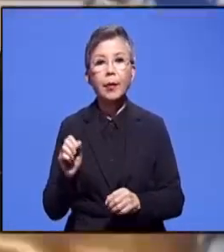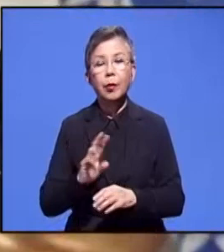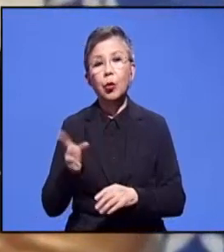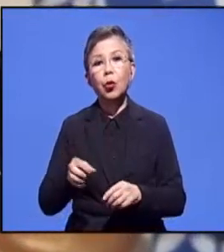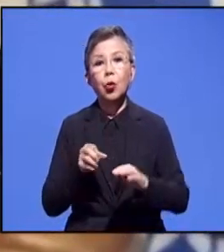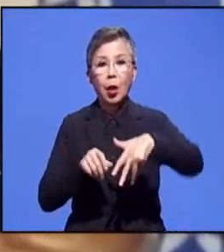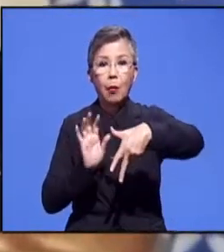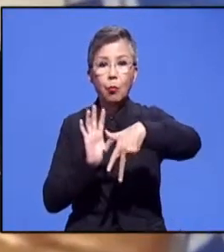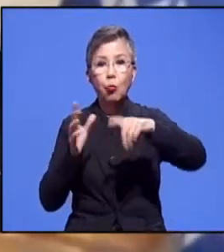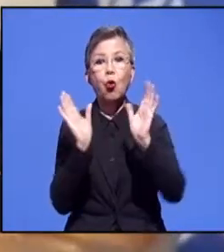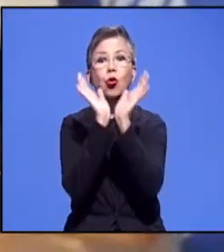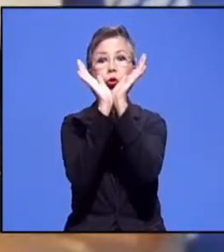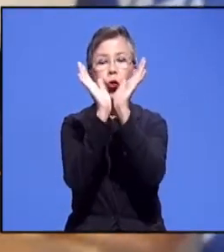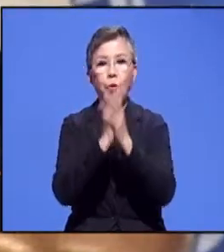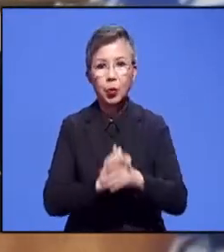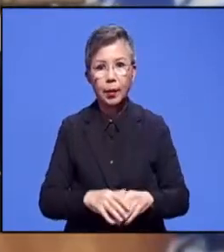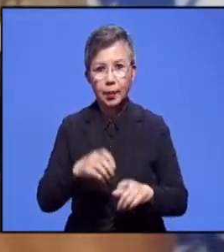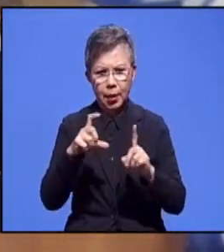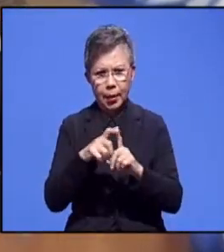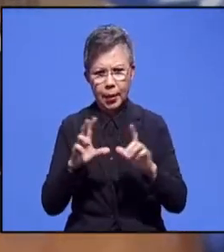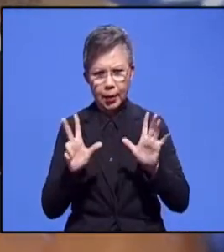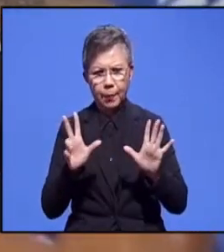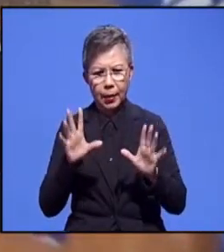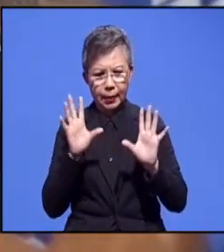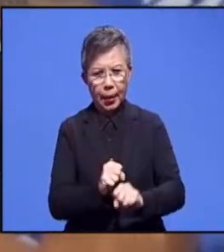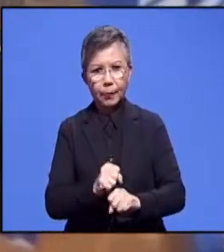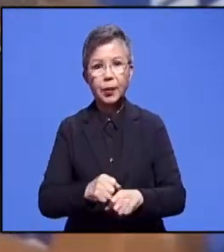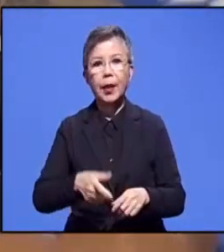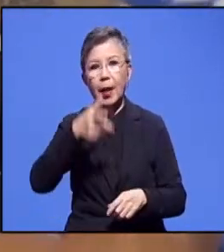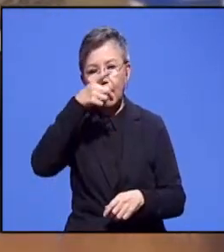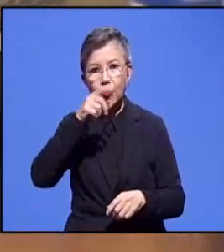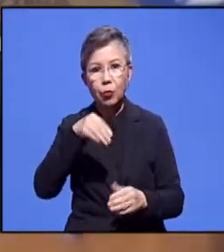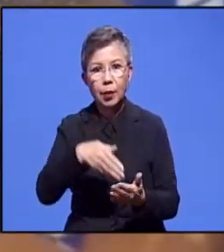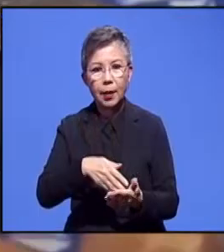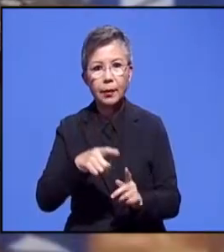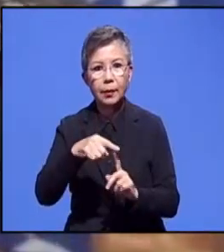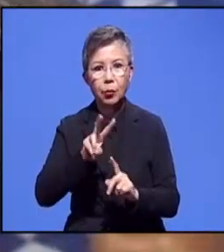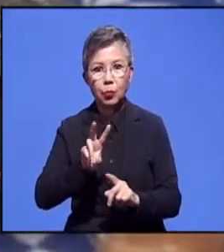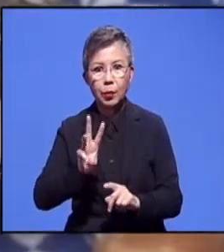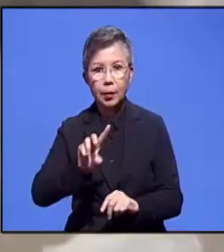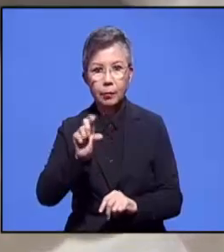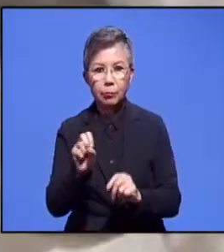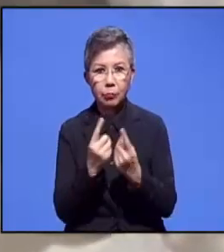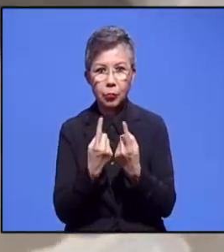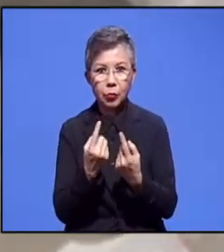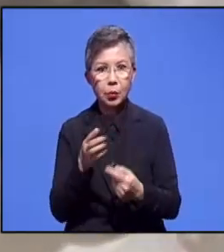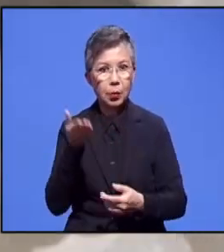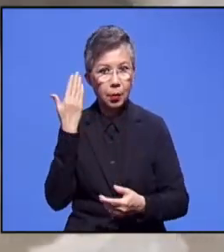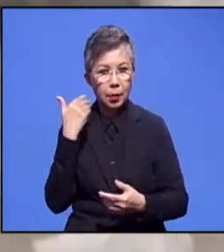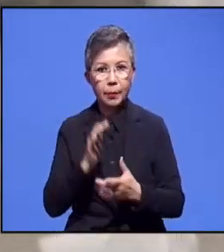Taufik pulaga ditangkap Densus 88 di desa Purwono Kabupaten Lampung Tengah padat 23 November lalu